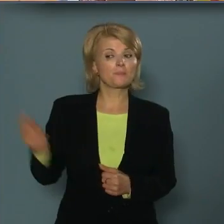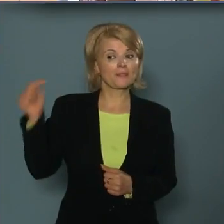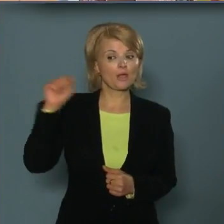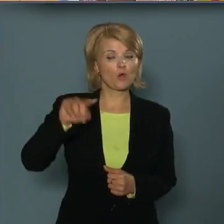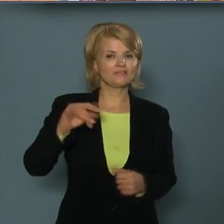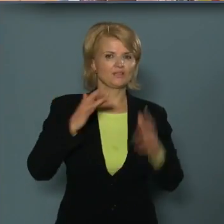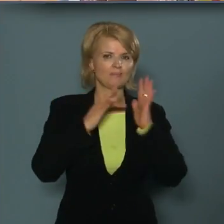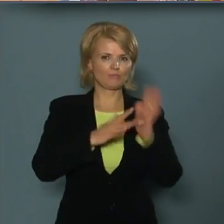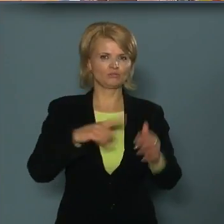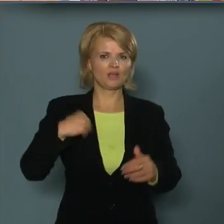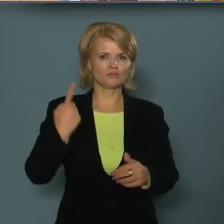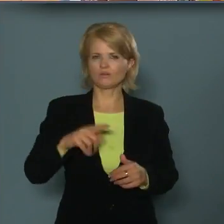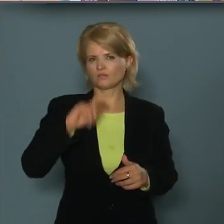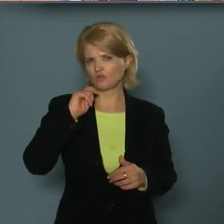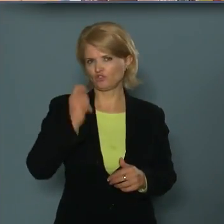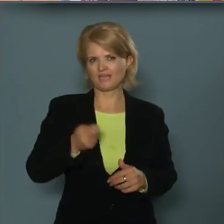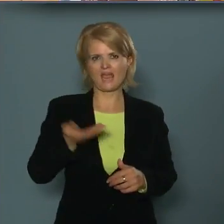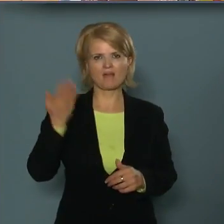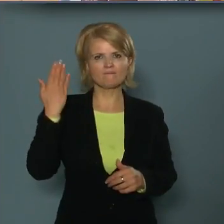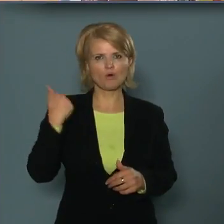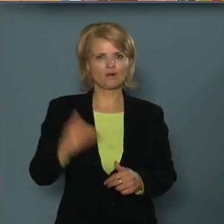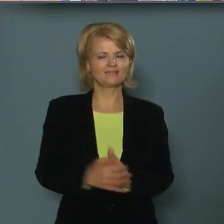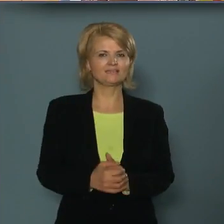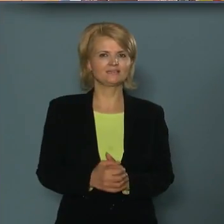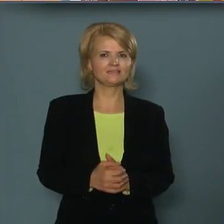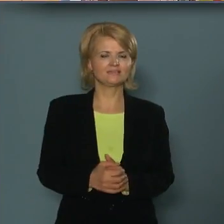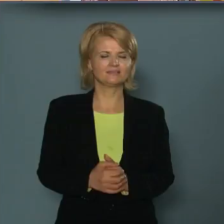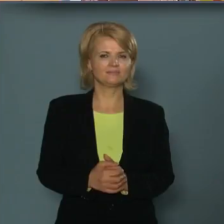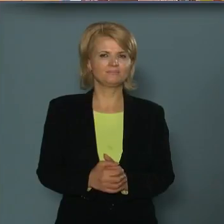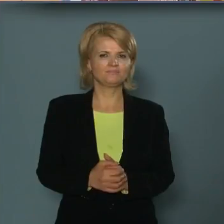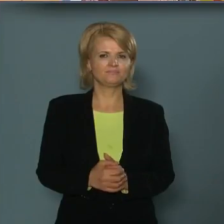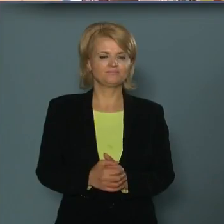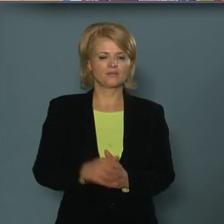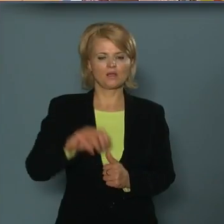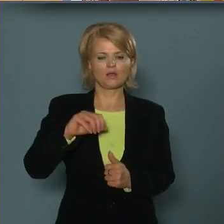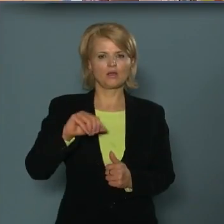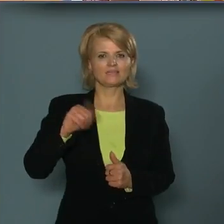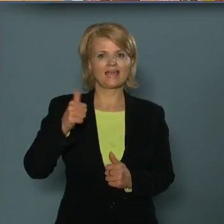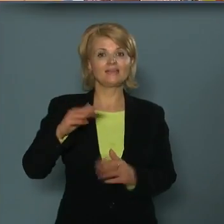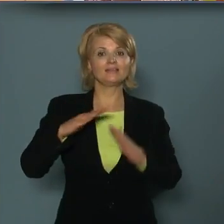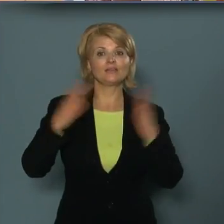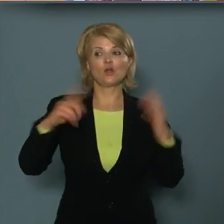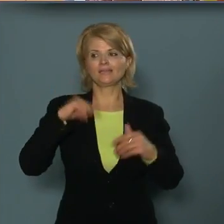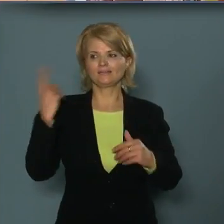is bemutatkoztunk, nagy sikere volt, tele volt az egyik nagy terem.